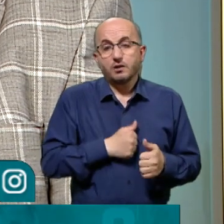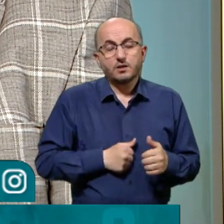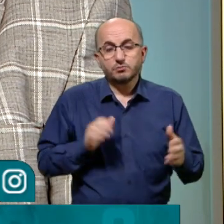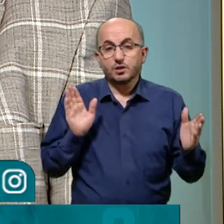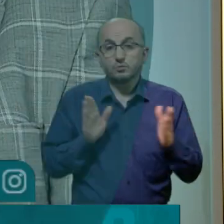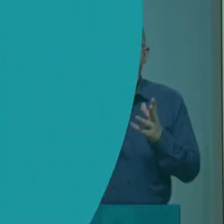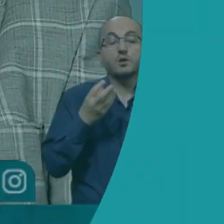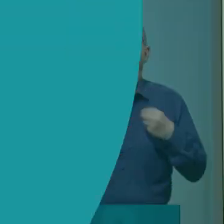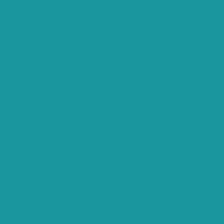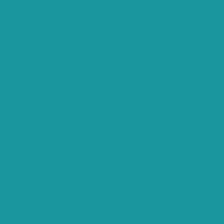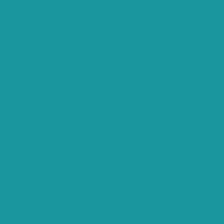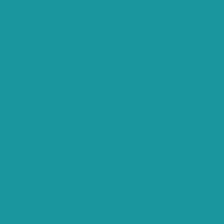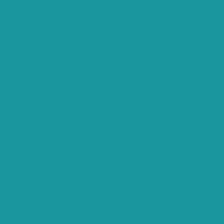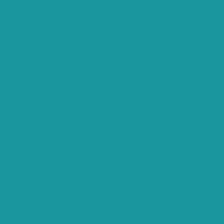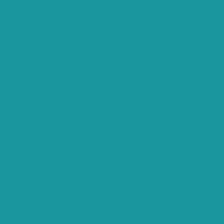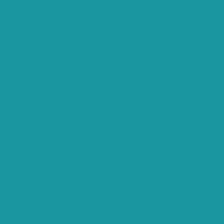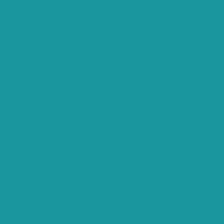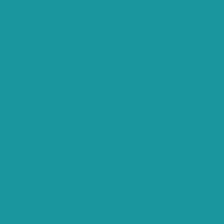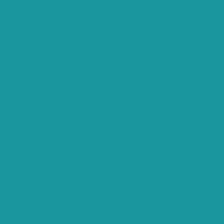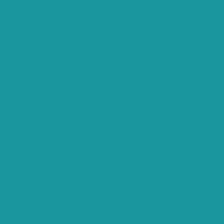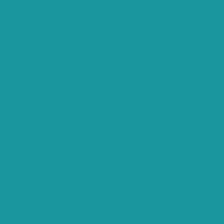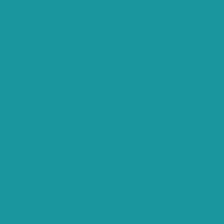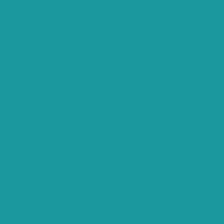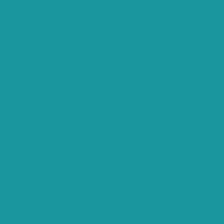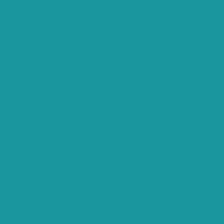düşer olmayalım İnşallah Amin İnşallah canım